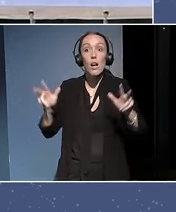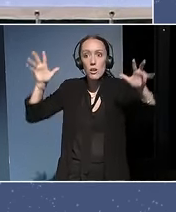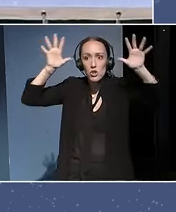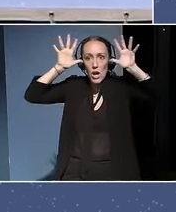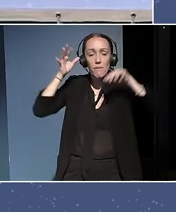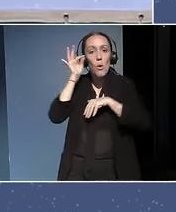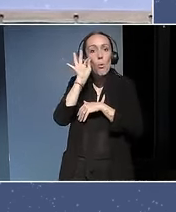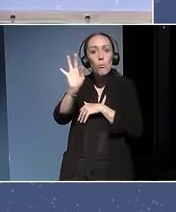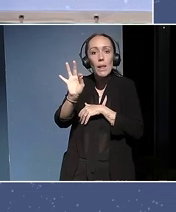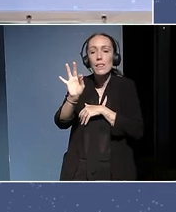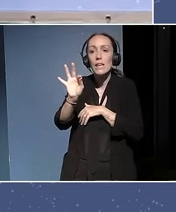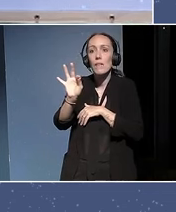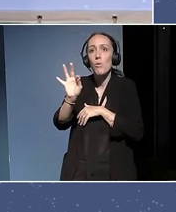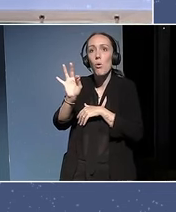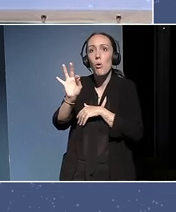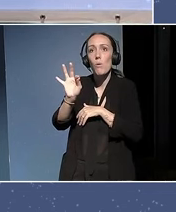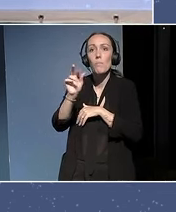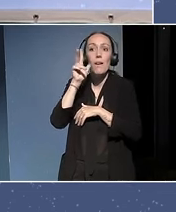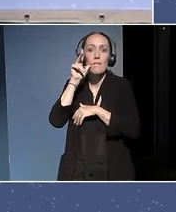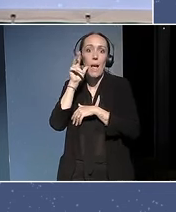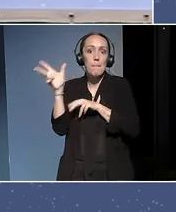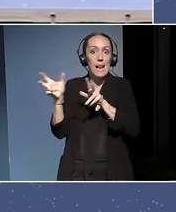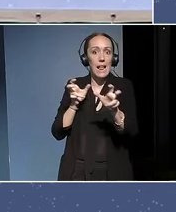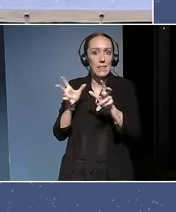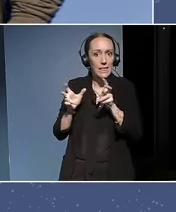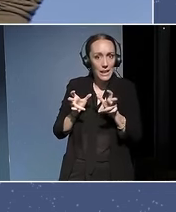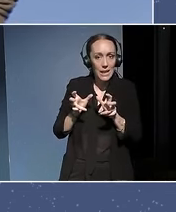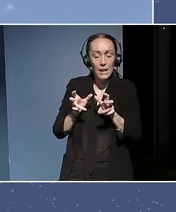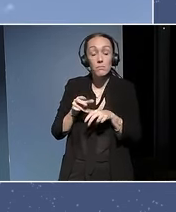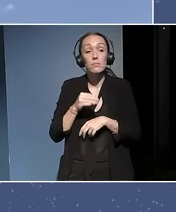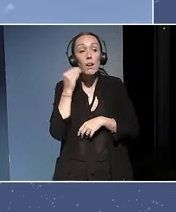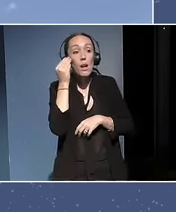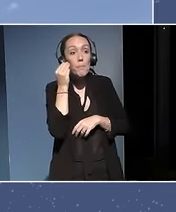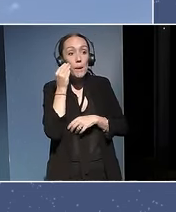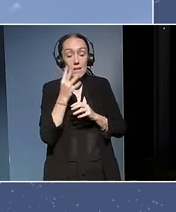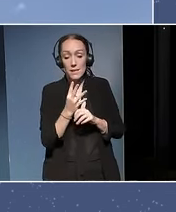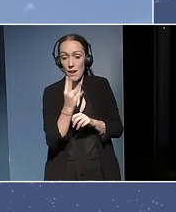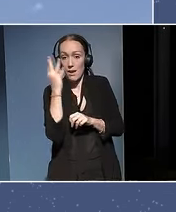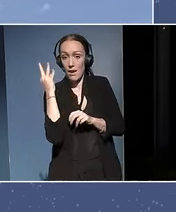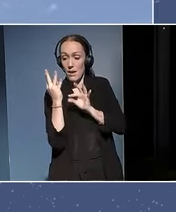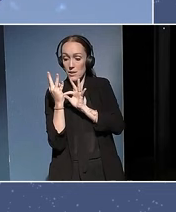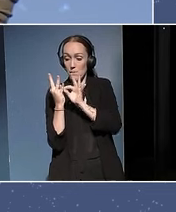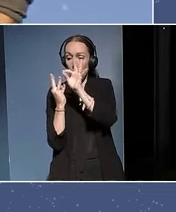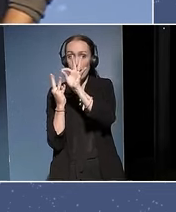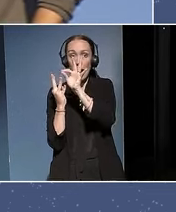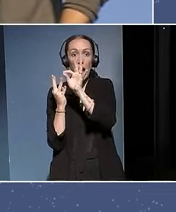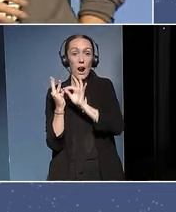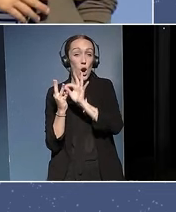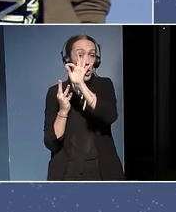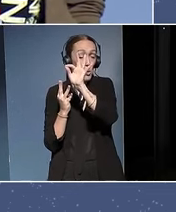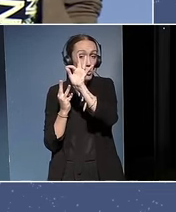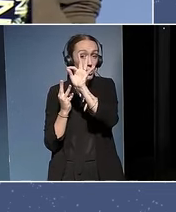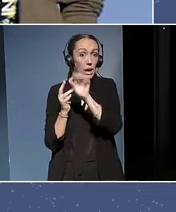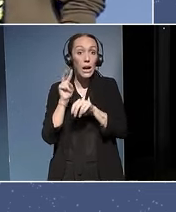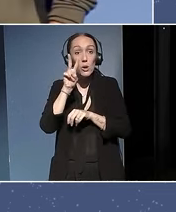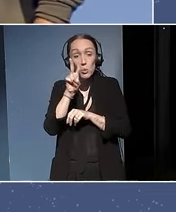tan per per attirare le femmine se pensiamo che la spina più lunga della Vela sono 2,20 m quindi stiamo parlando di